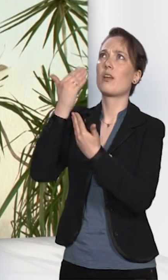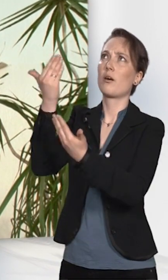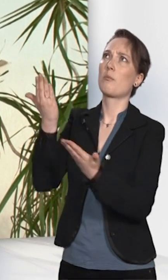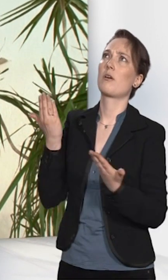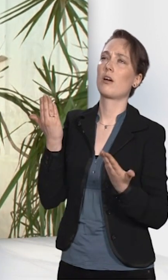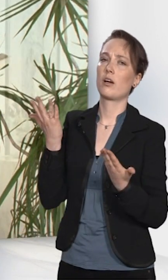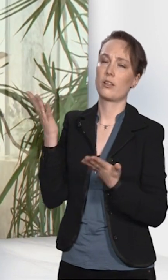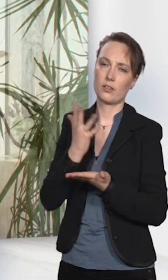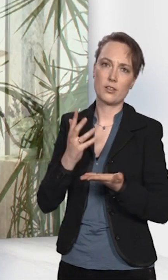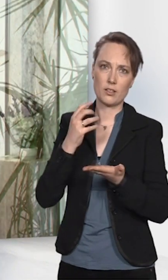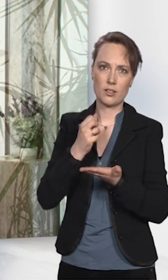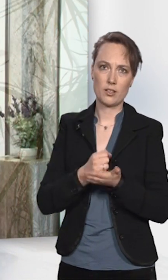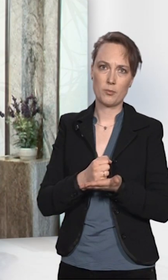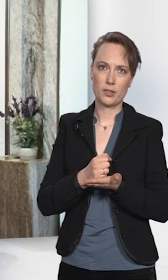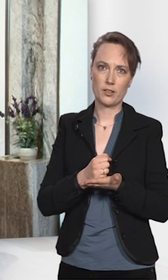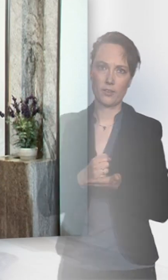Amen.